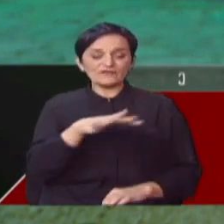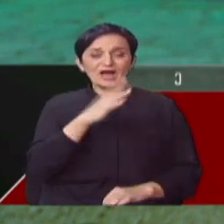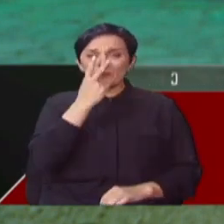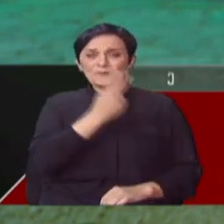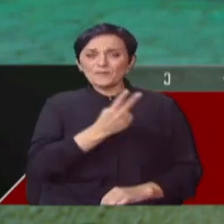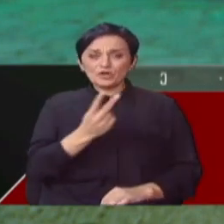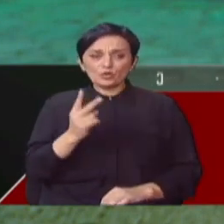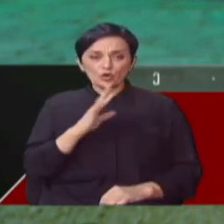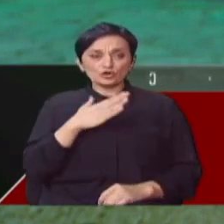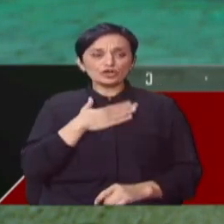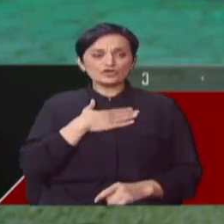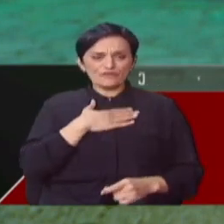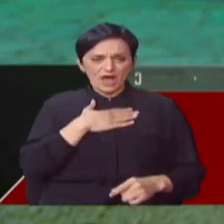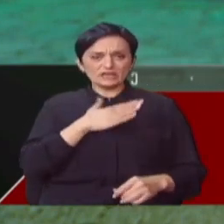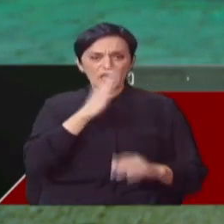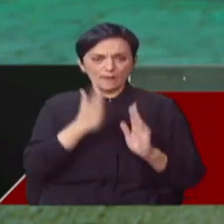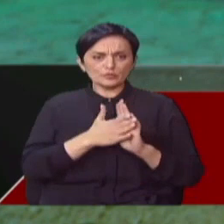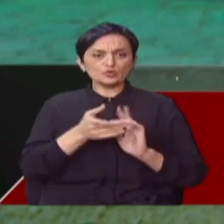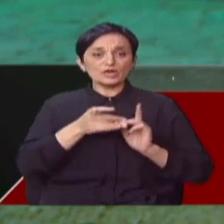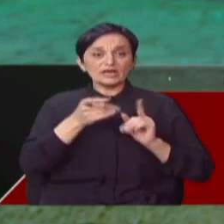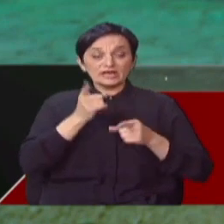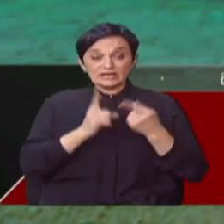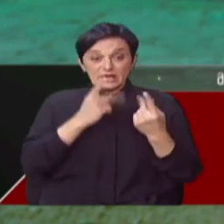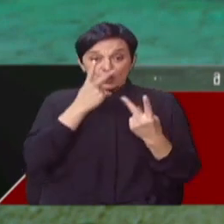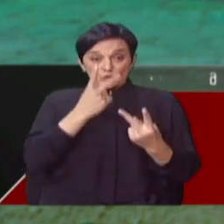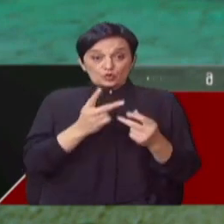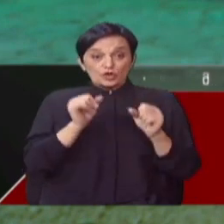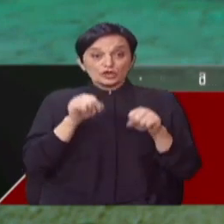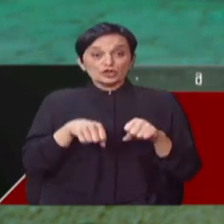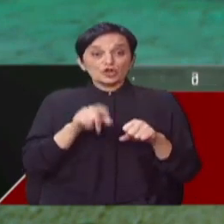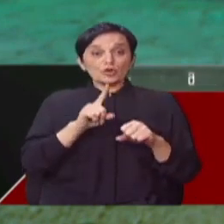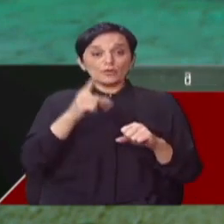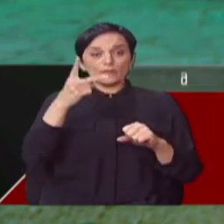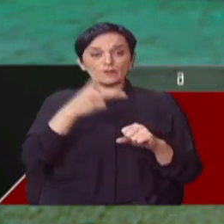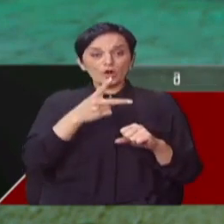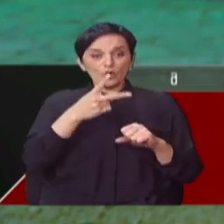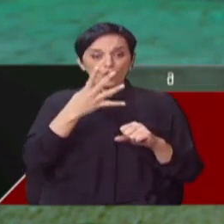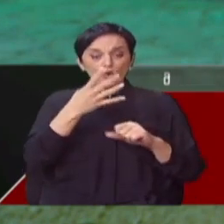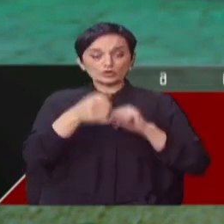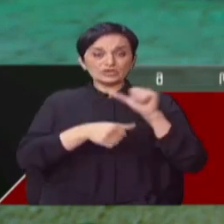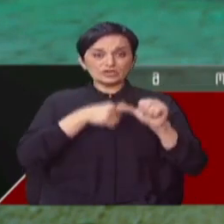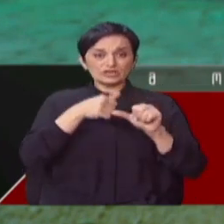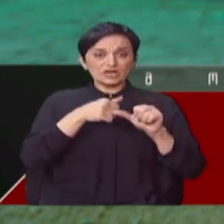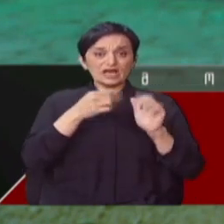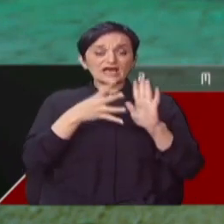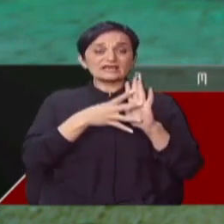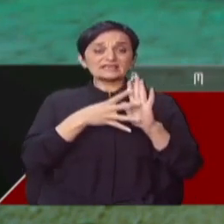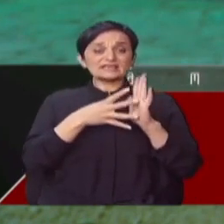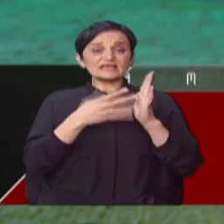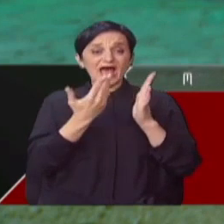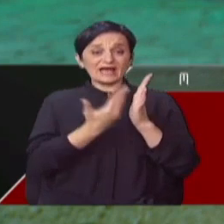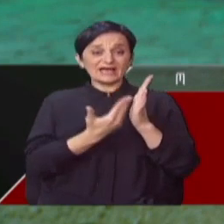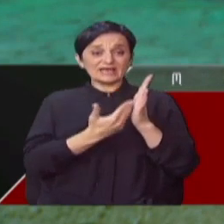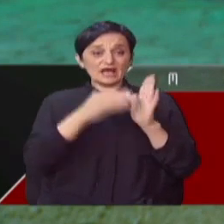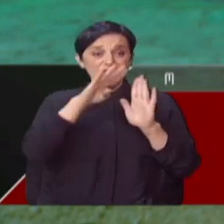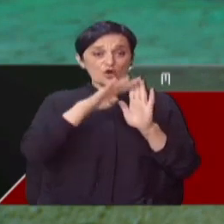Miuheda odam, sa cuen absolutura realura ducurept, im șesad leblobas, rom, oriata sozda od hcels, od hra recomandacia i